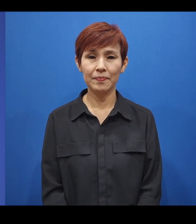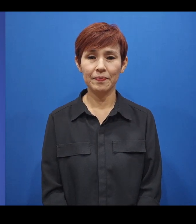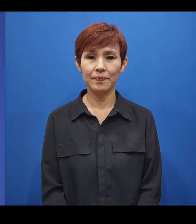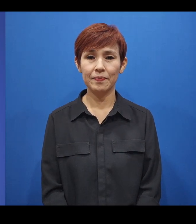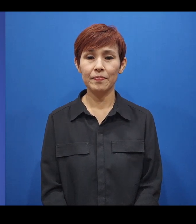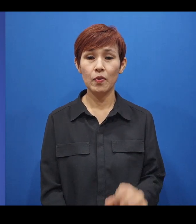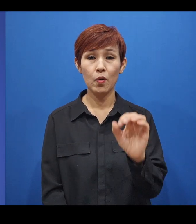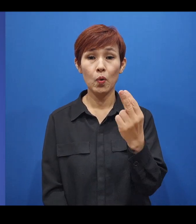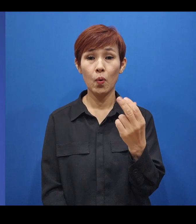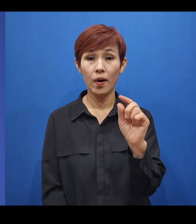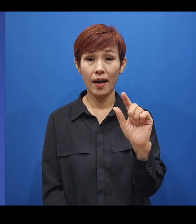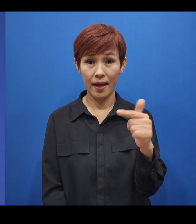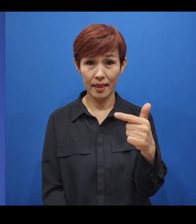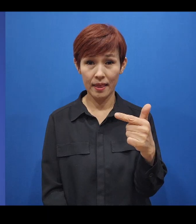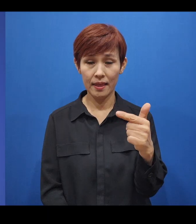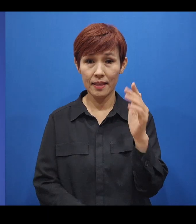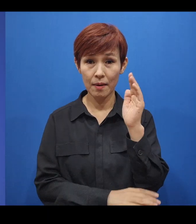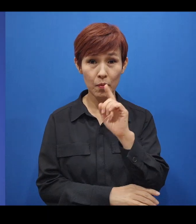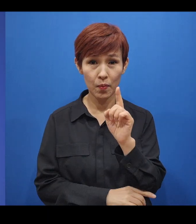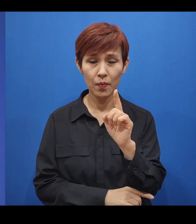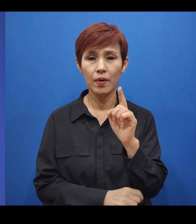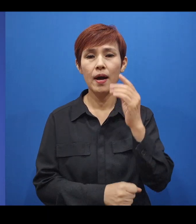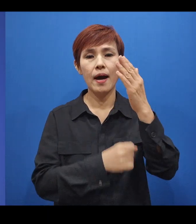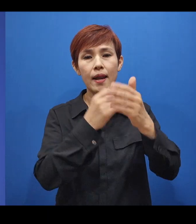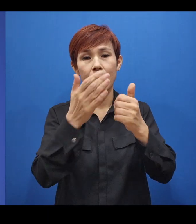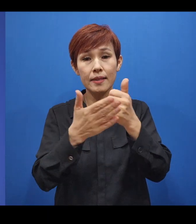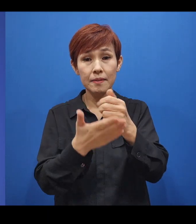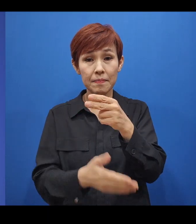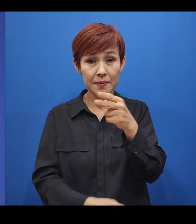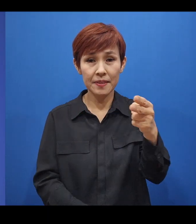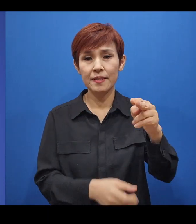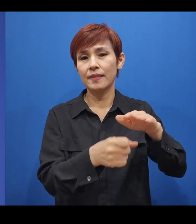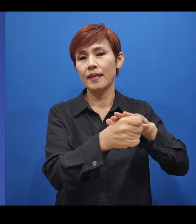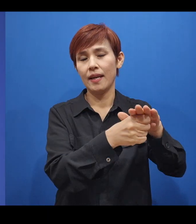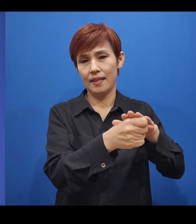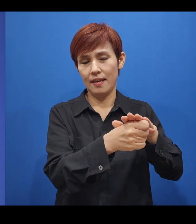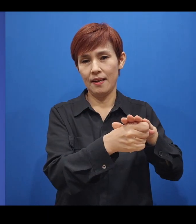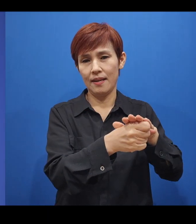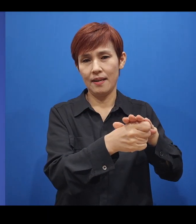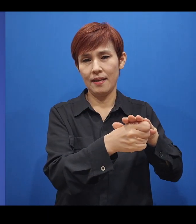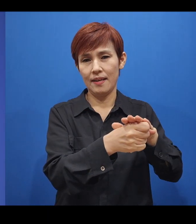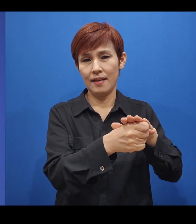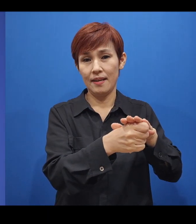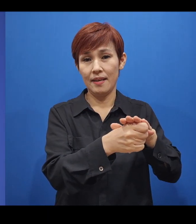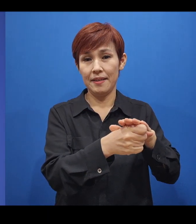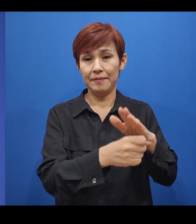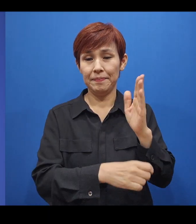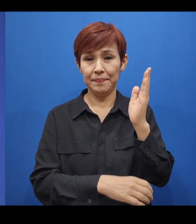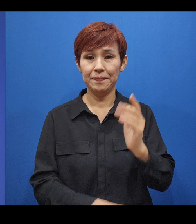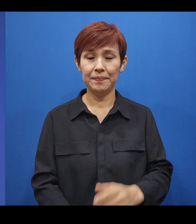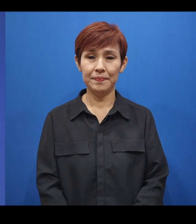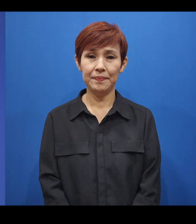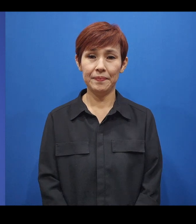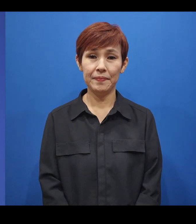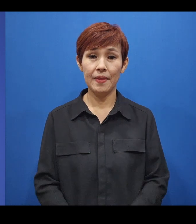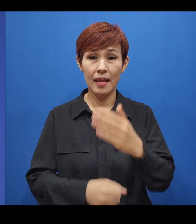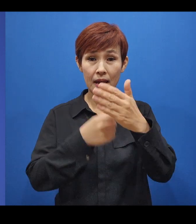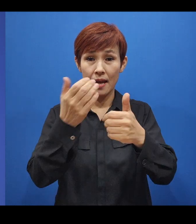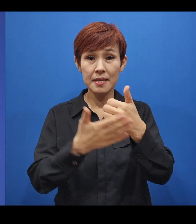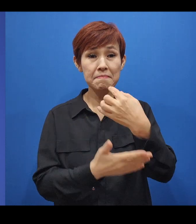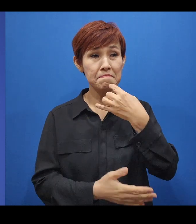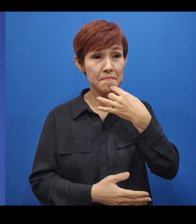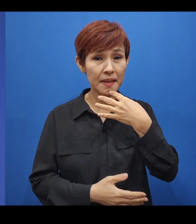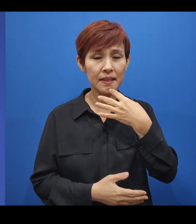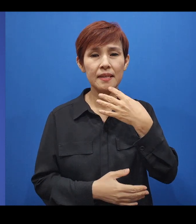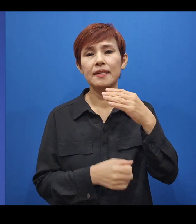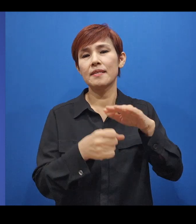요한은 더 나가서 하나님은 사랑이라, 사랑이 하나님 그 자체예요. 하나님 한 분만이 오직